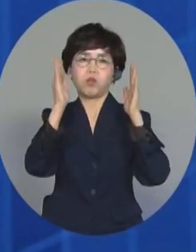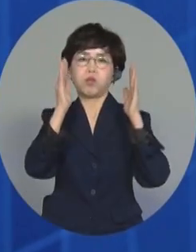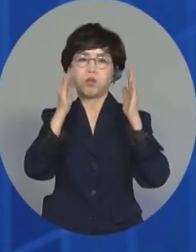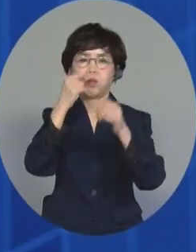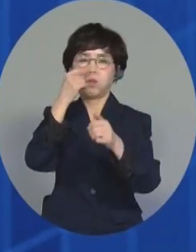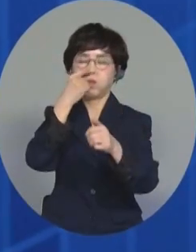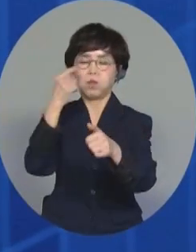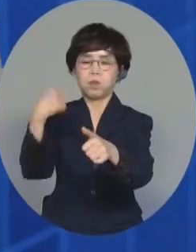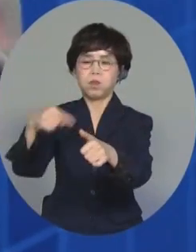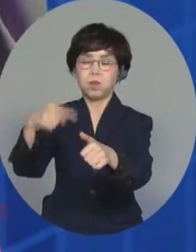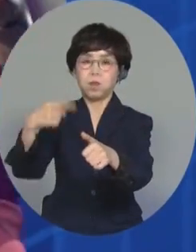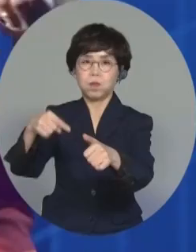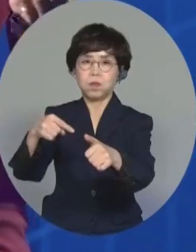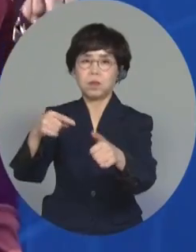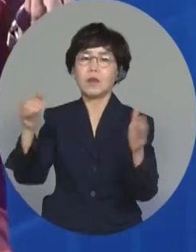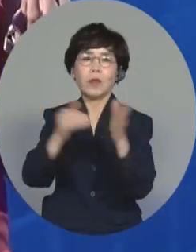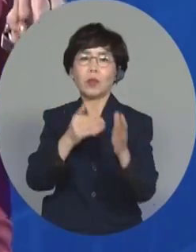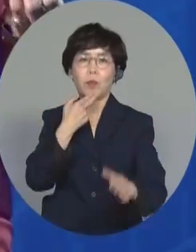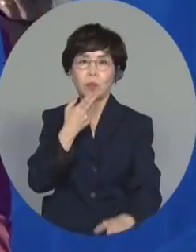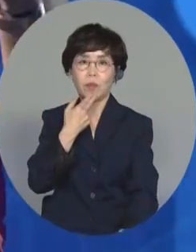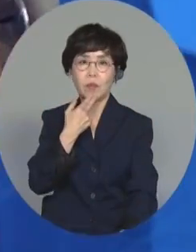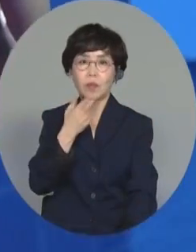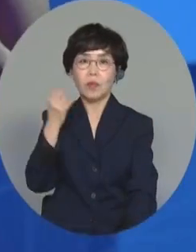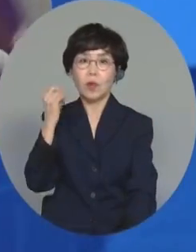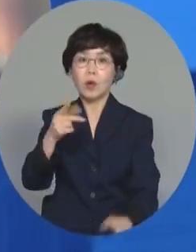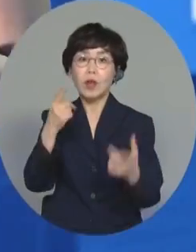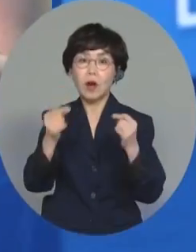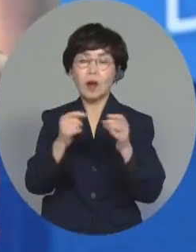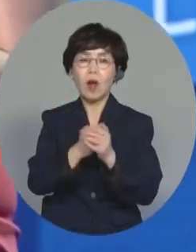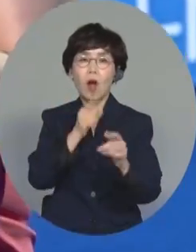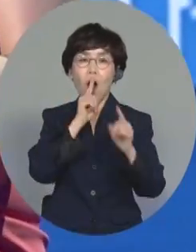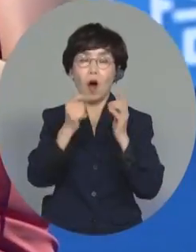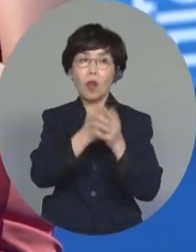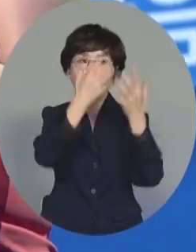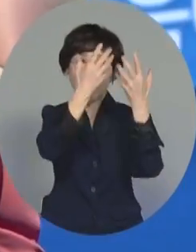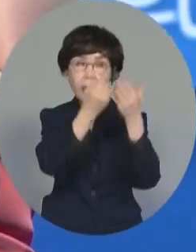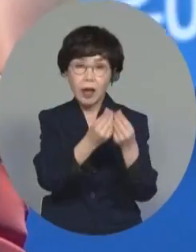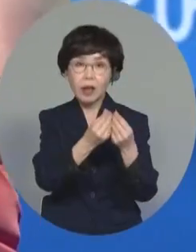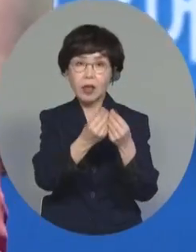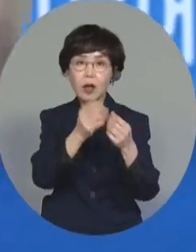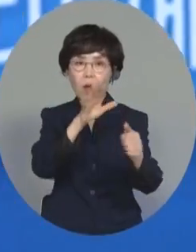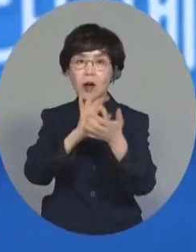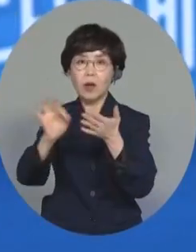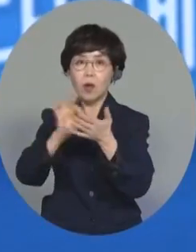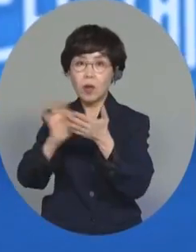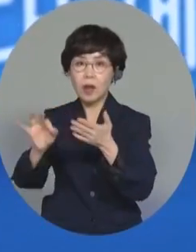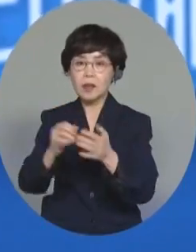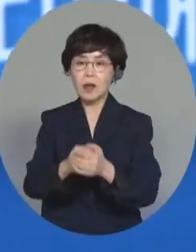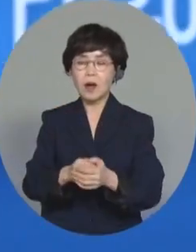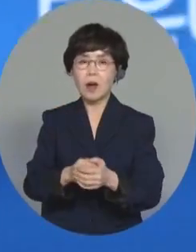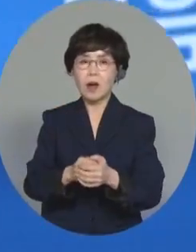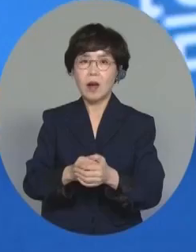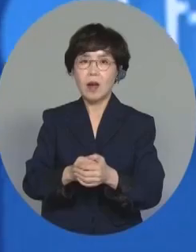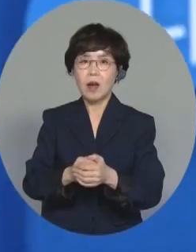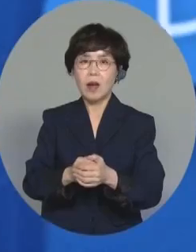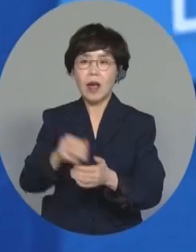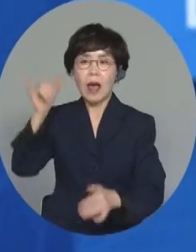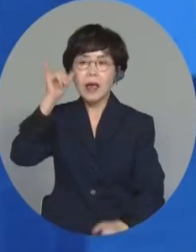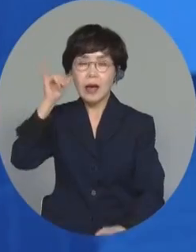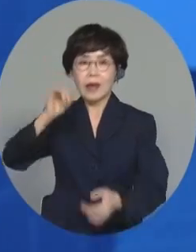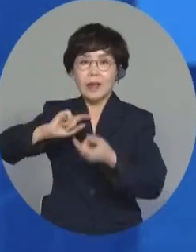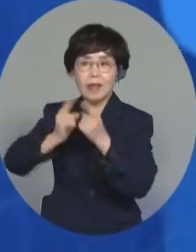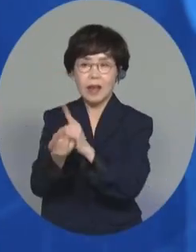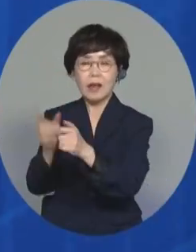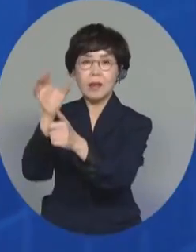끝나지 않는 학습입니다. 그리고 이러한 것을 바로 언어 모형을 활용을 해서, 그리고 AI 에이전트를 만들어서,